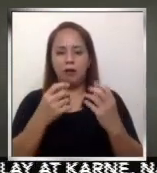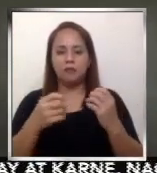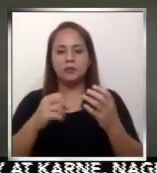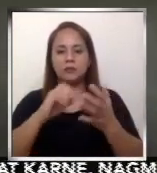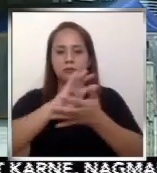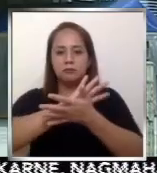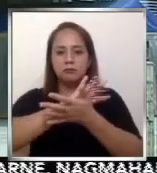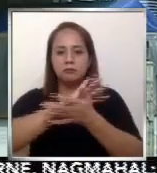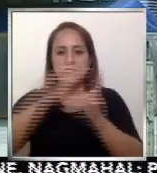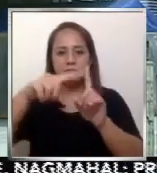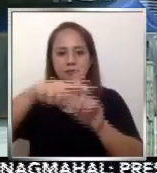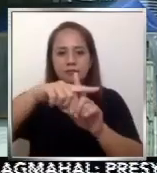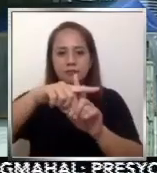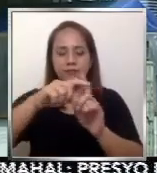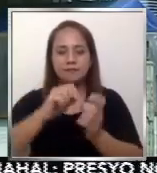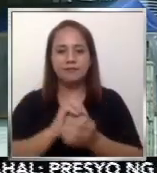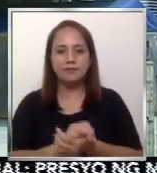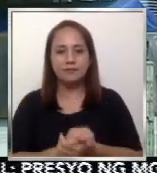COVID-19.